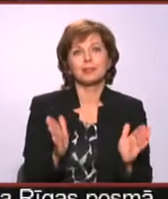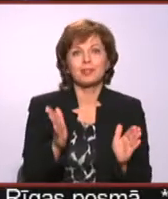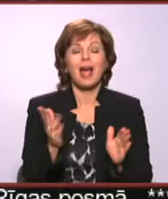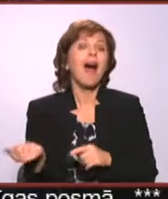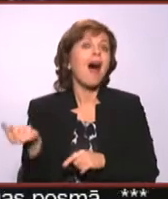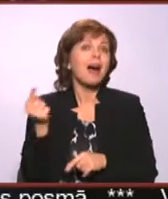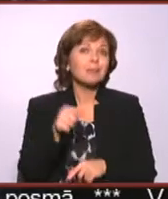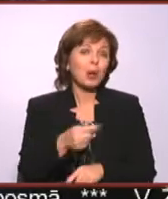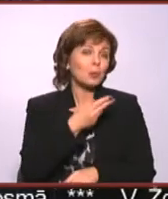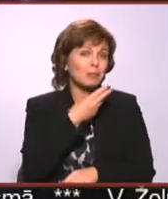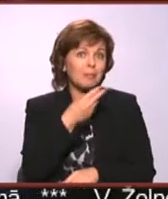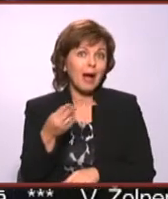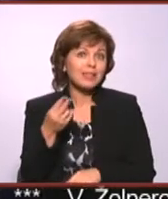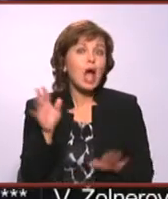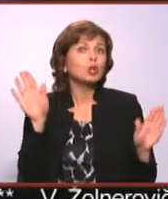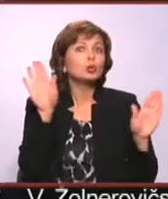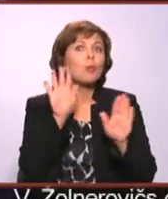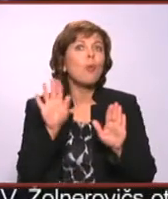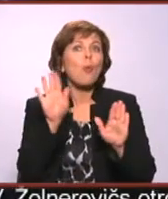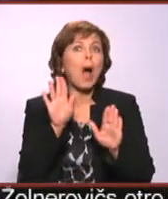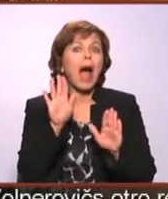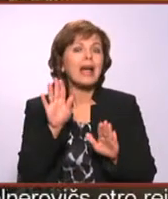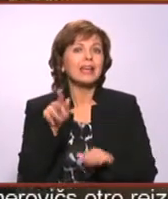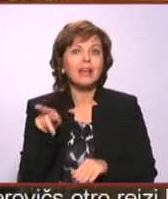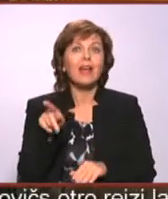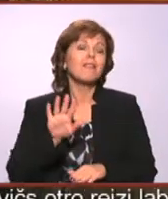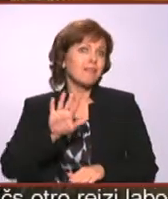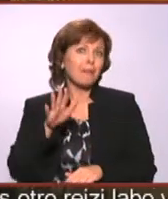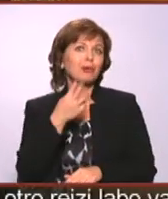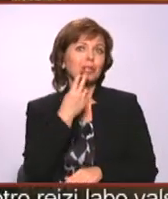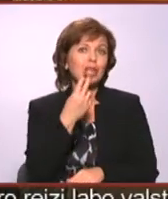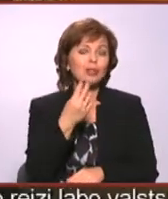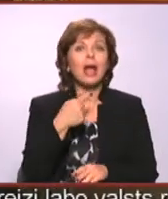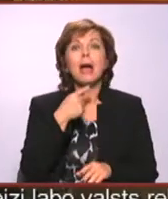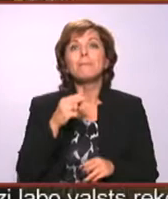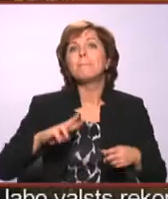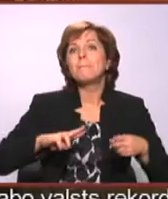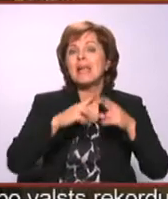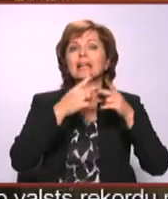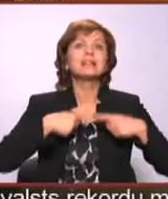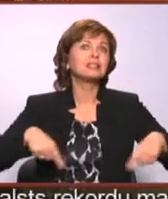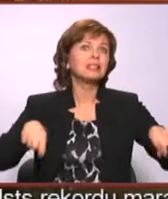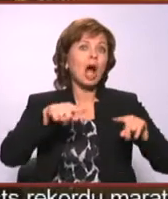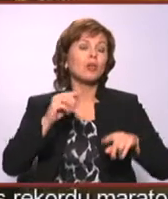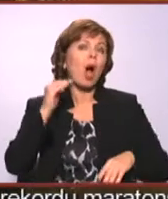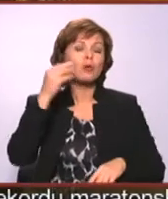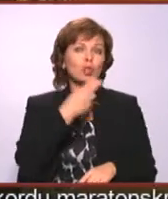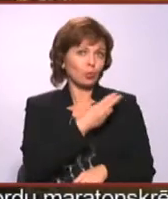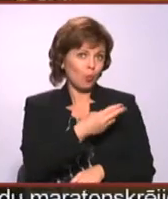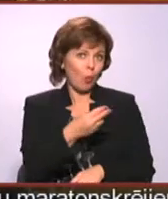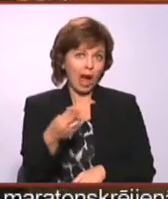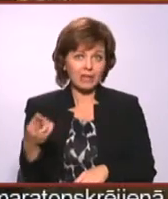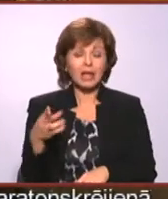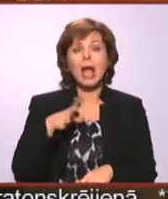Atbraucu paskatīties uz spūkiem, varbūt izdosies redzēt. Pils zālē no saviem augstumiem noraugās Reku dzimts, kur